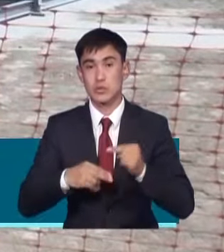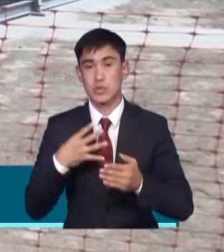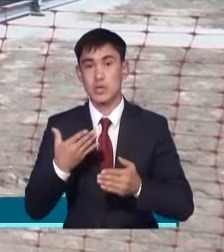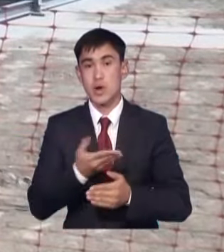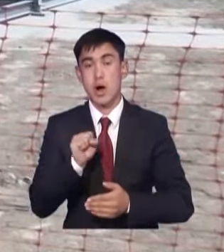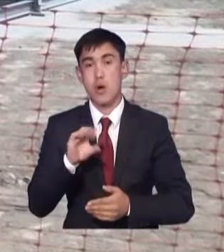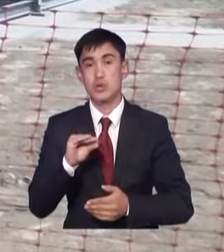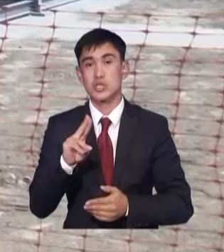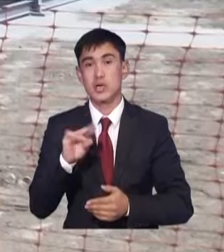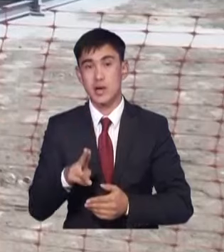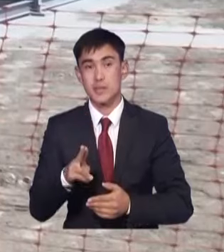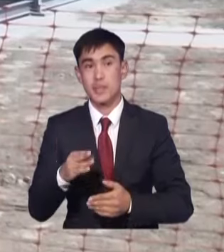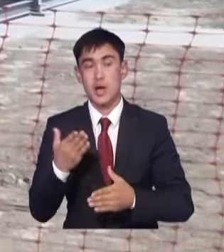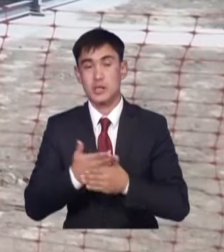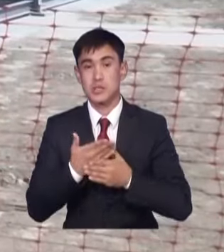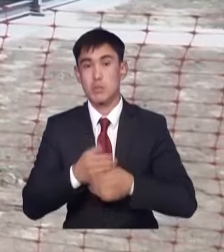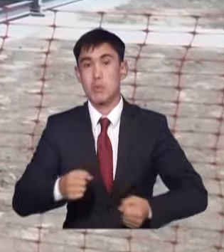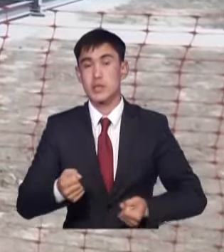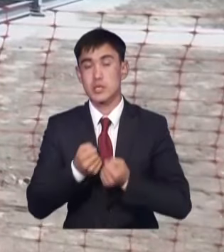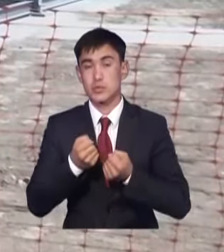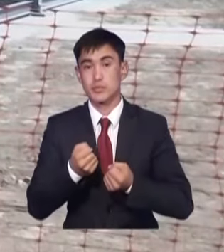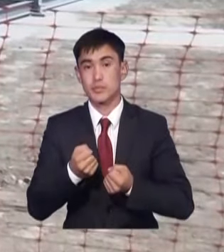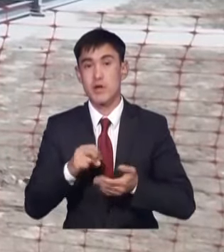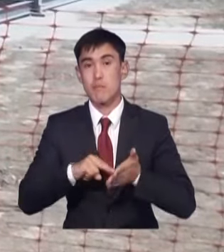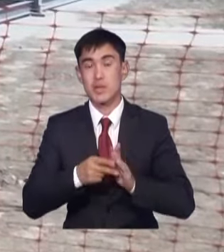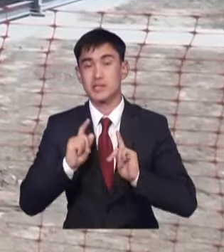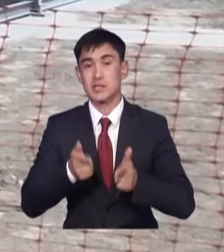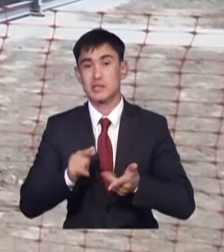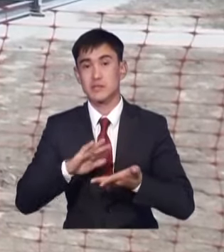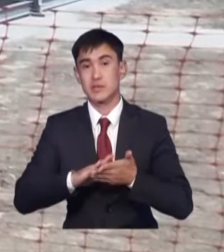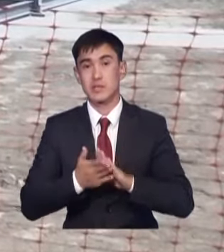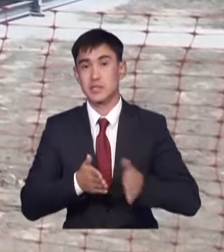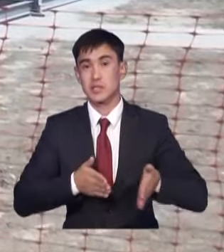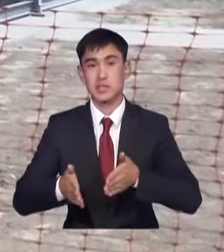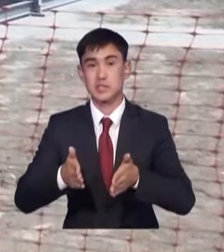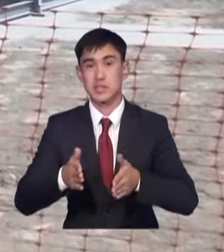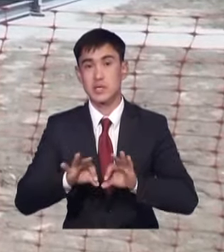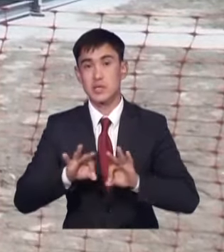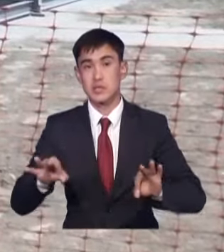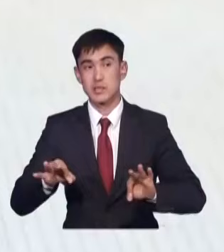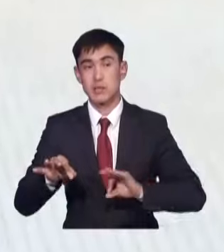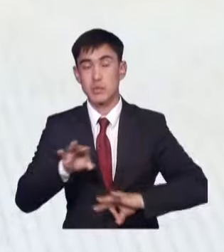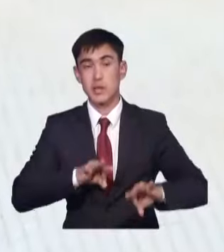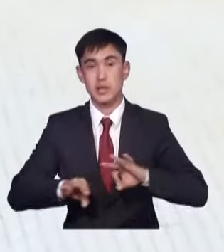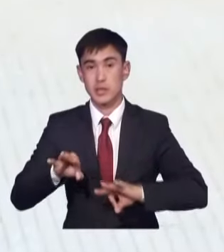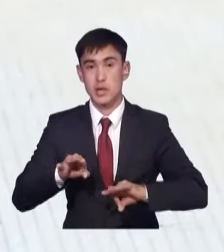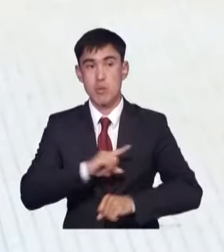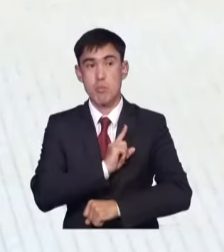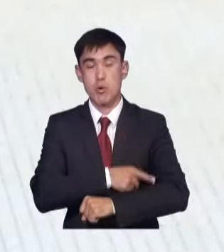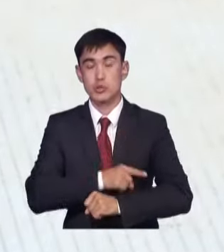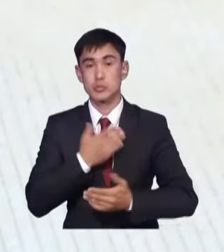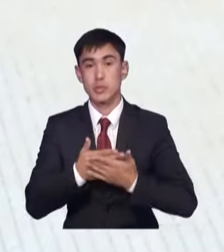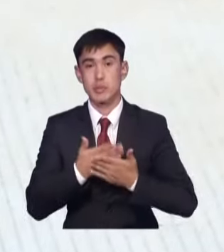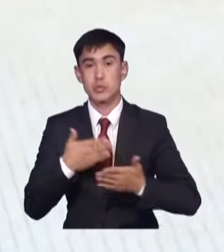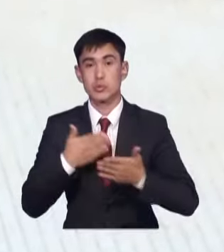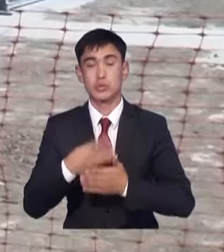ажк оказала всевозможную поддержку в плане согласования трассы линий проекта мощность порядка